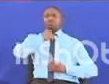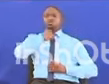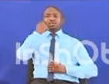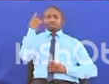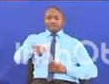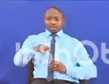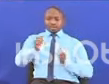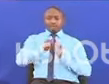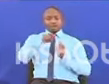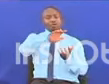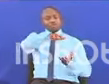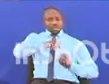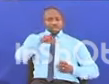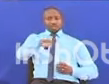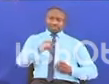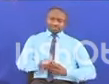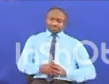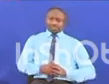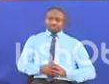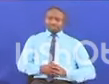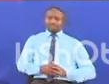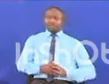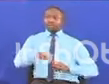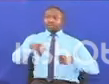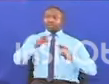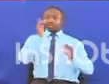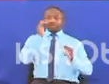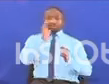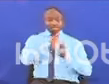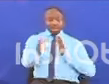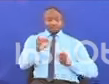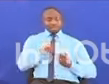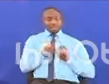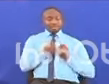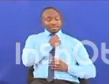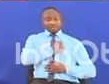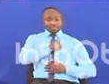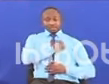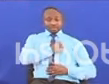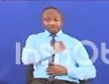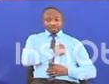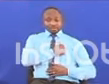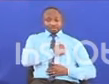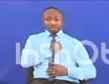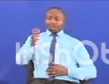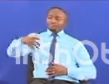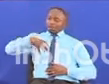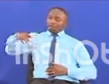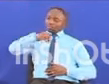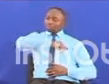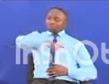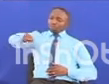cha ubadhirifu ndani ya taifa letu. Lakini kinachonisikitisha Mheshimiwa Spika, ni mawaziri